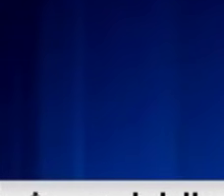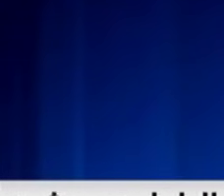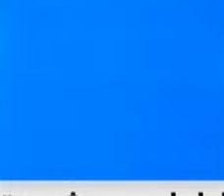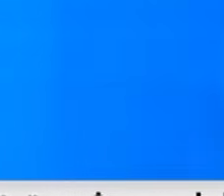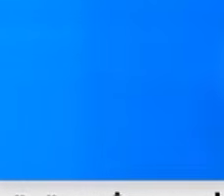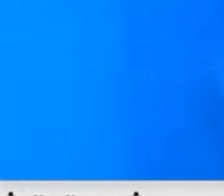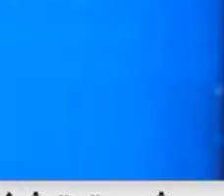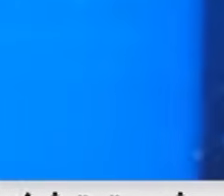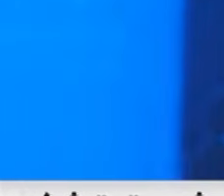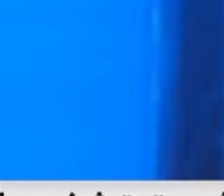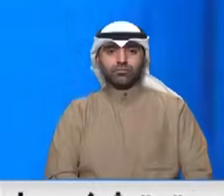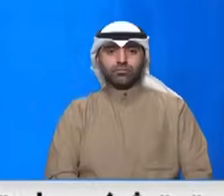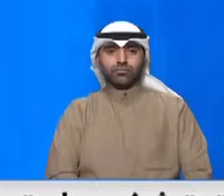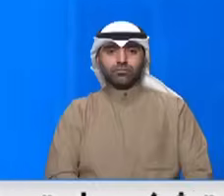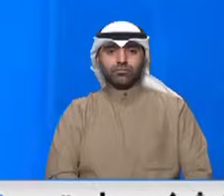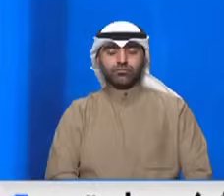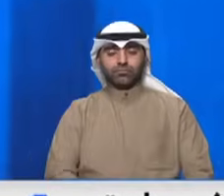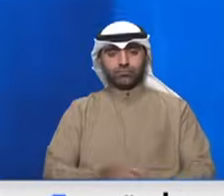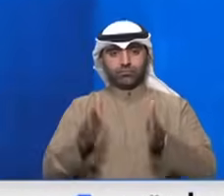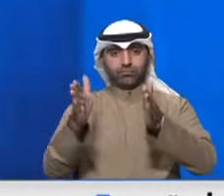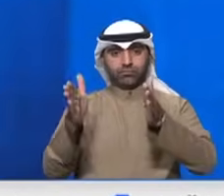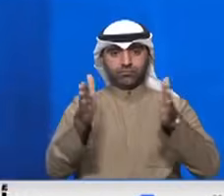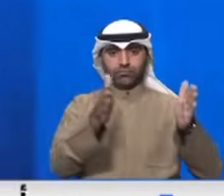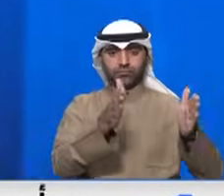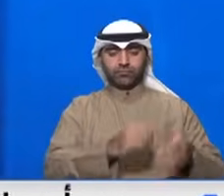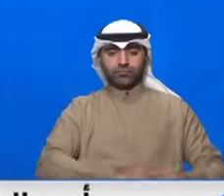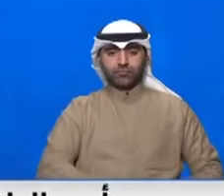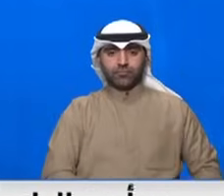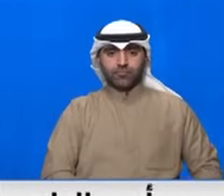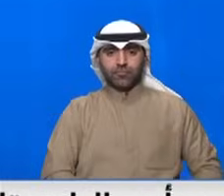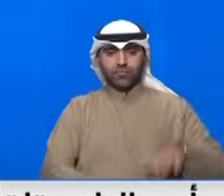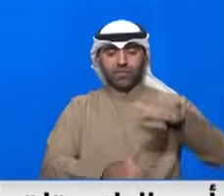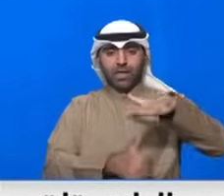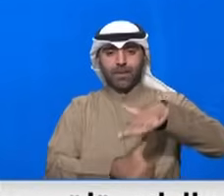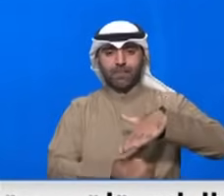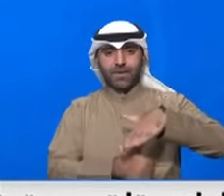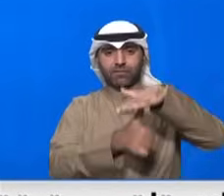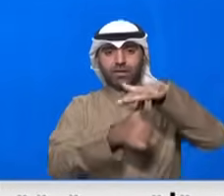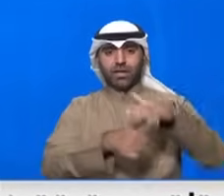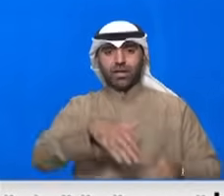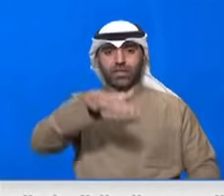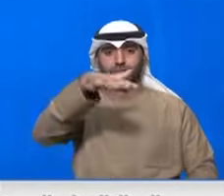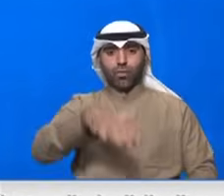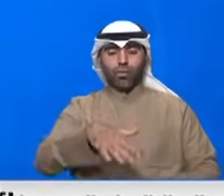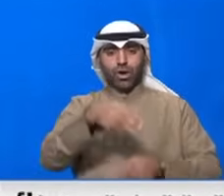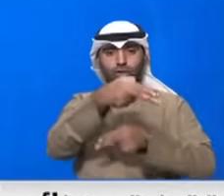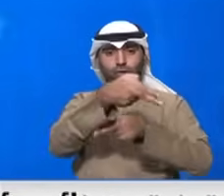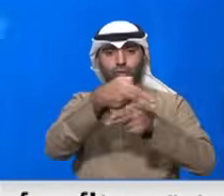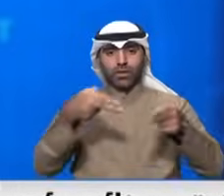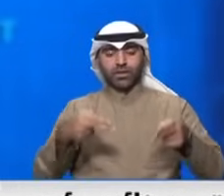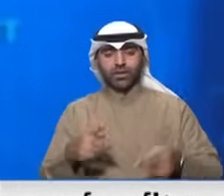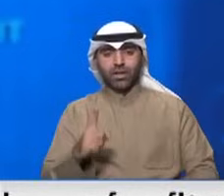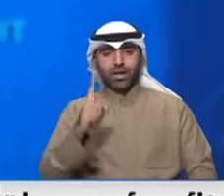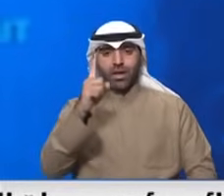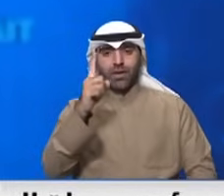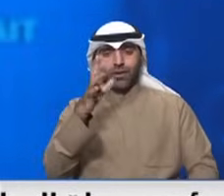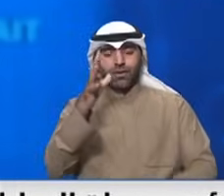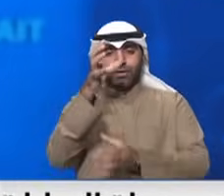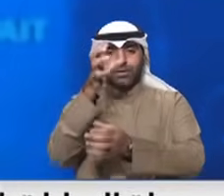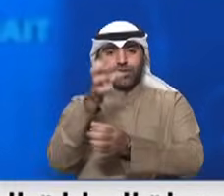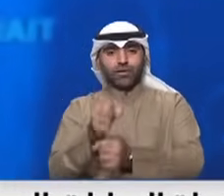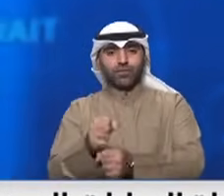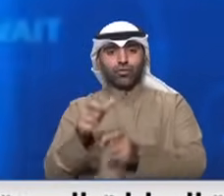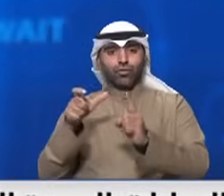العافيه تلقى حضره صاحب السمو امير البلاد الشيخ مشعل الاحمد الجابر الصباح حفظه الله ورعاه رساله